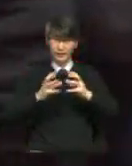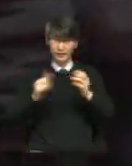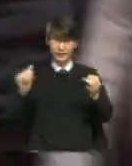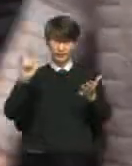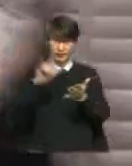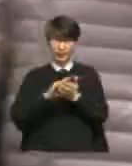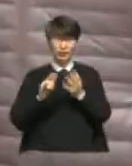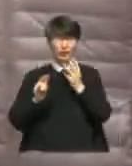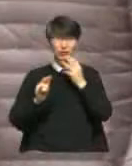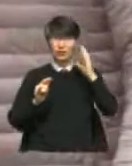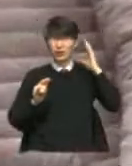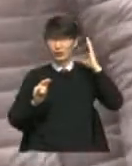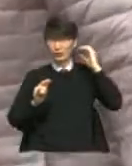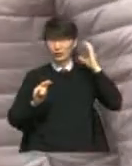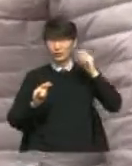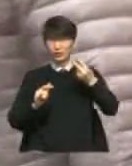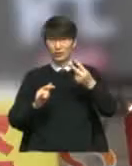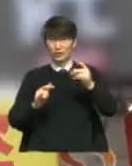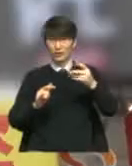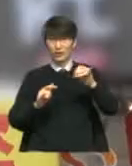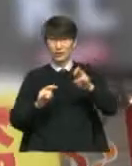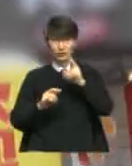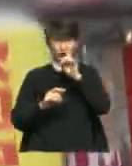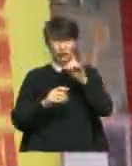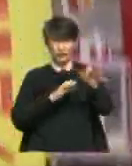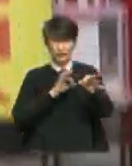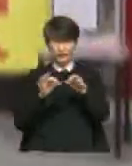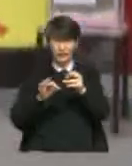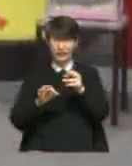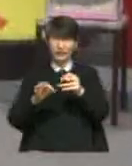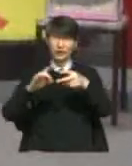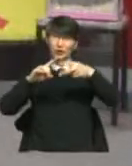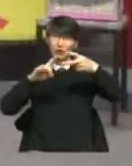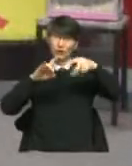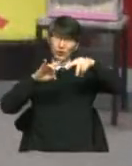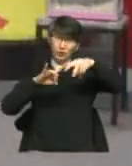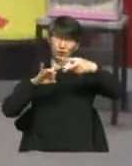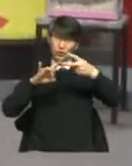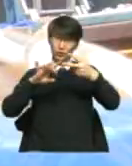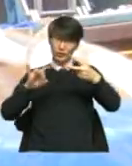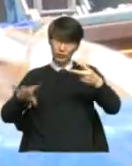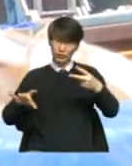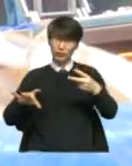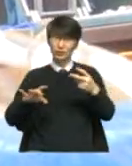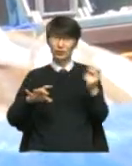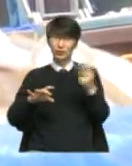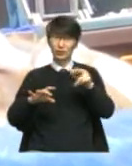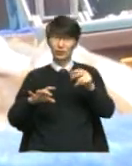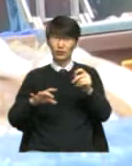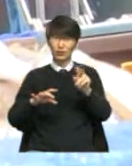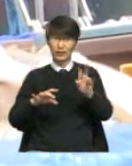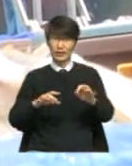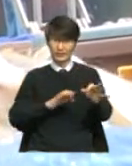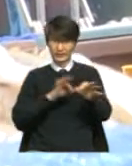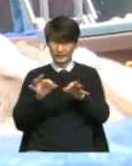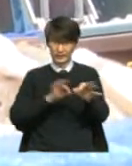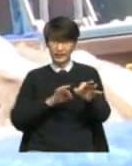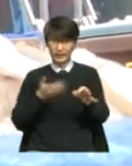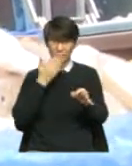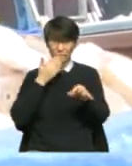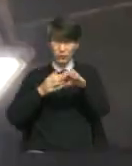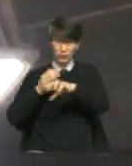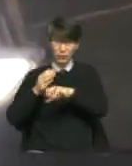밀집한 서울 영등포의 대림중앙시장과 동대문구 경동시장, 광진구 조양시장 일대의 식료품